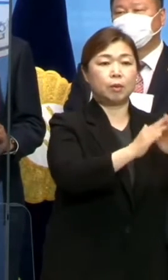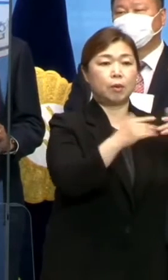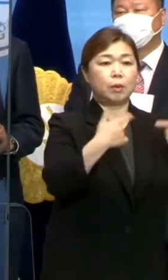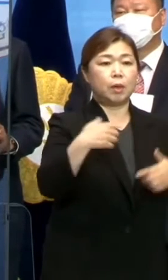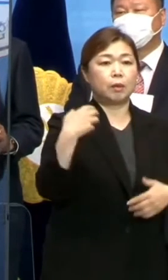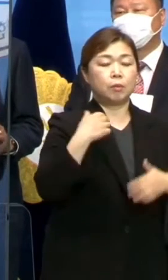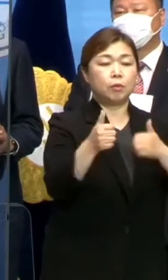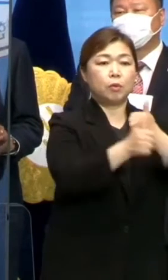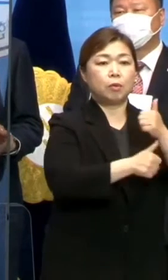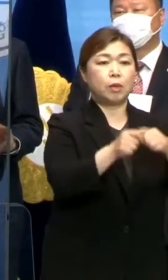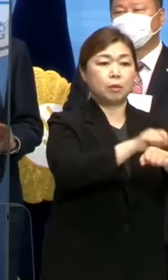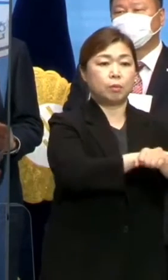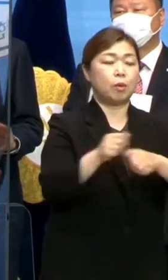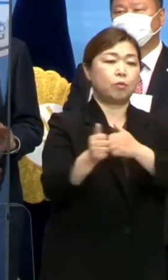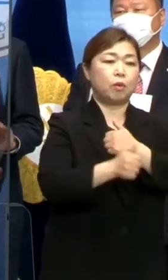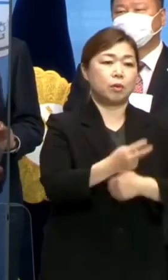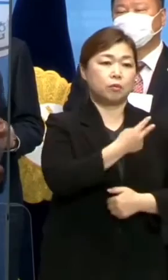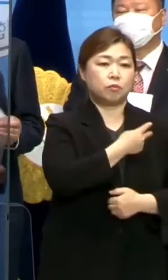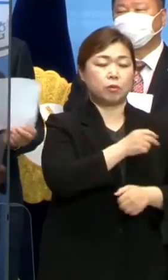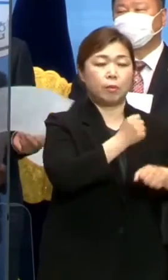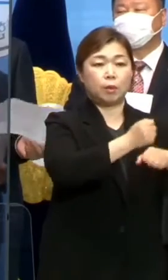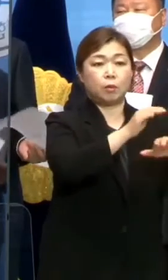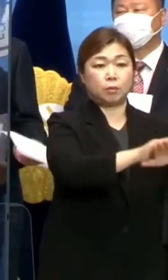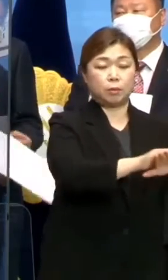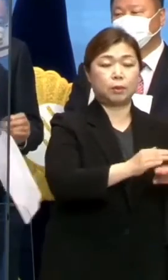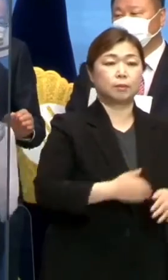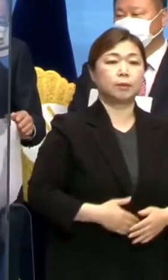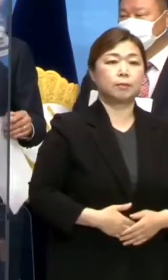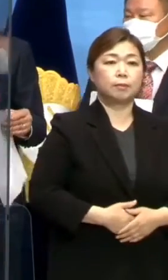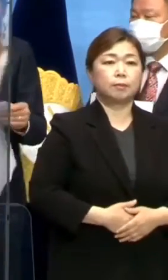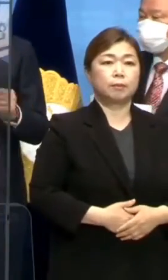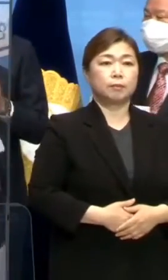위원회와 특별히 오일 을 줄 수 있도록 했습니다